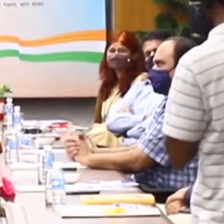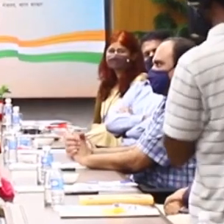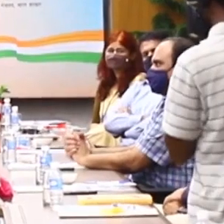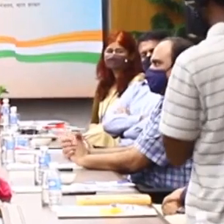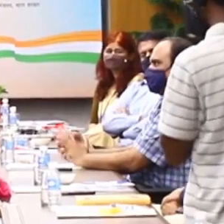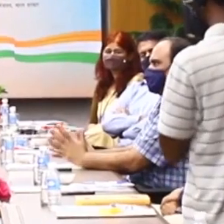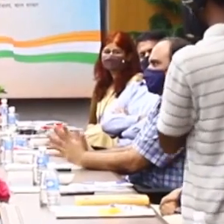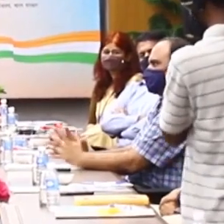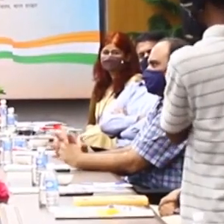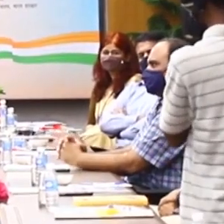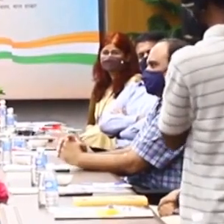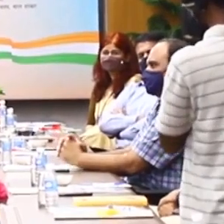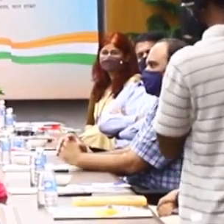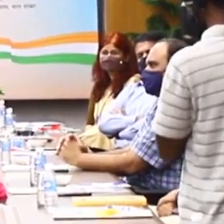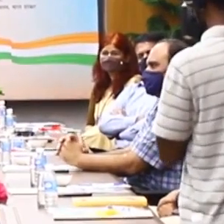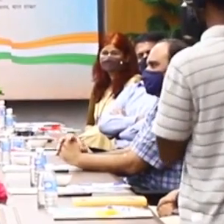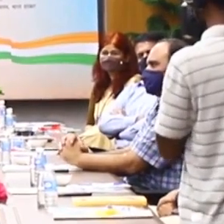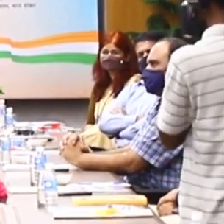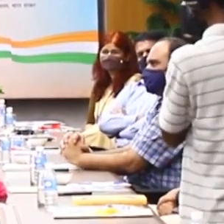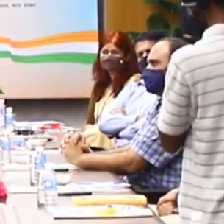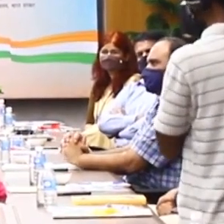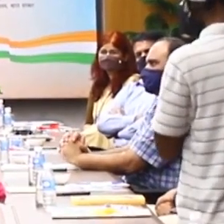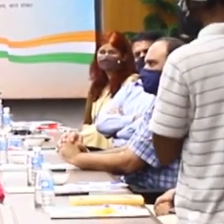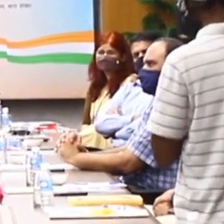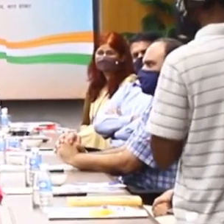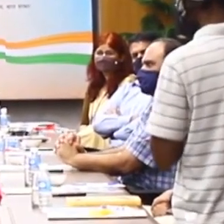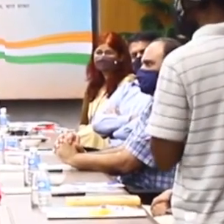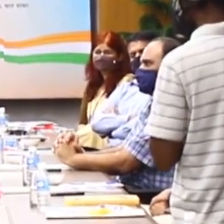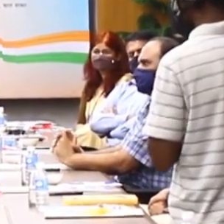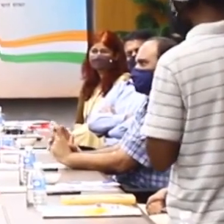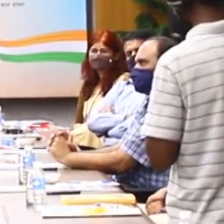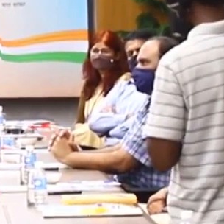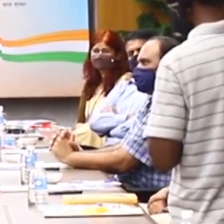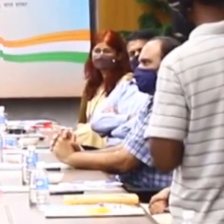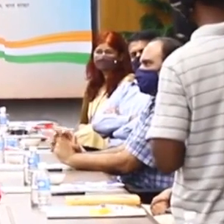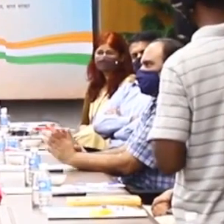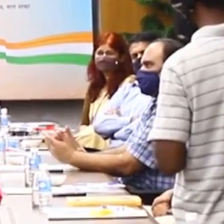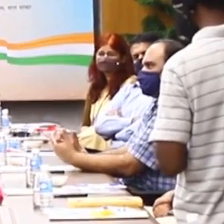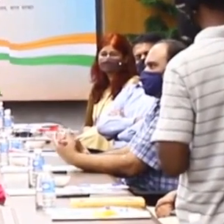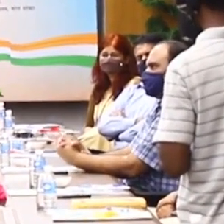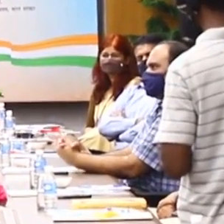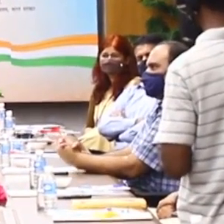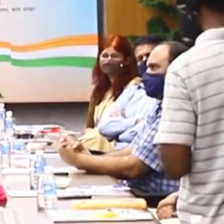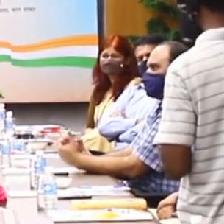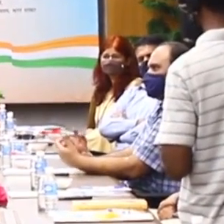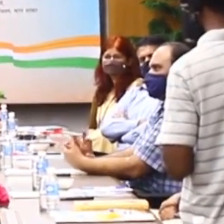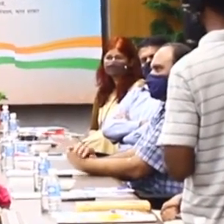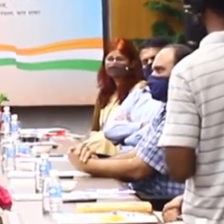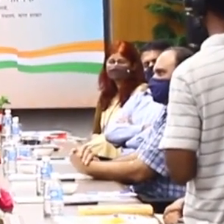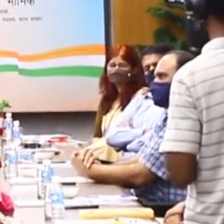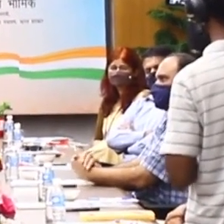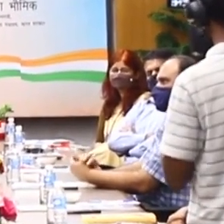बहुत बहुत आपके लिए पुरस्कार जीतने पर एक बार पूरा बधाई। और जैसा आपने बताया कि बचपन से ही